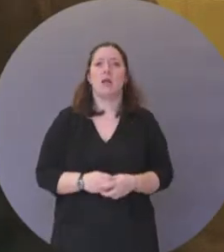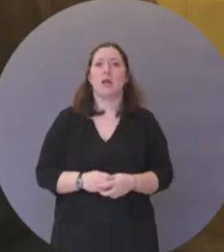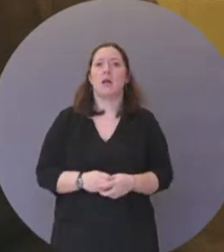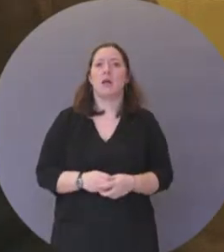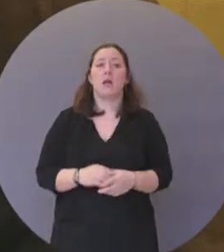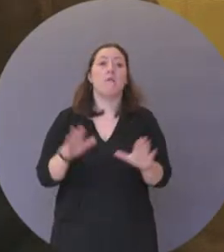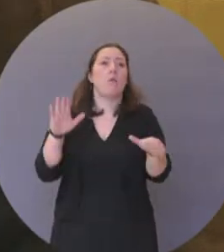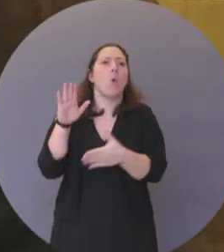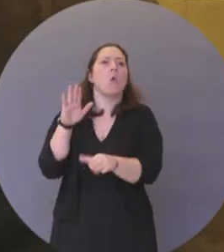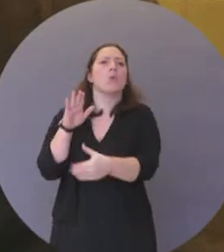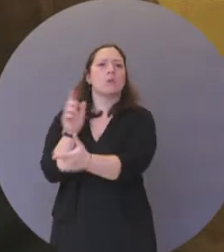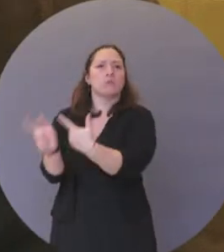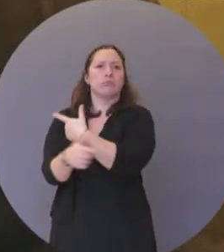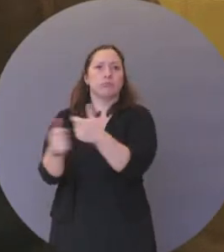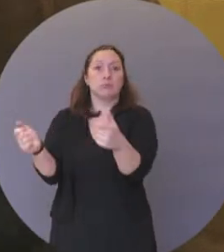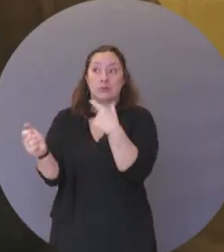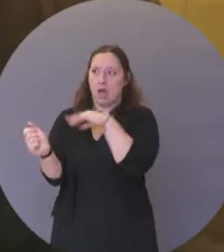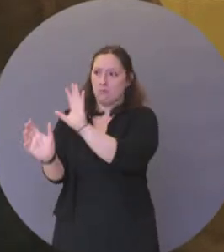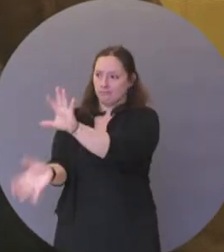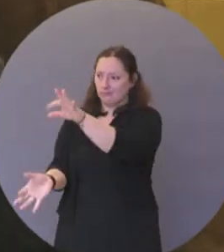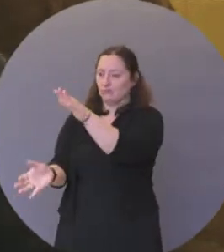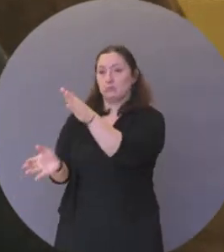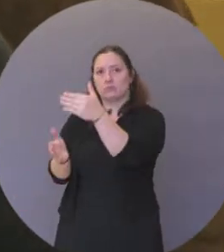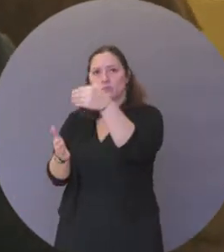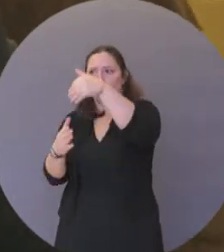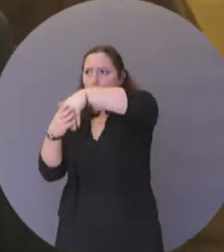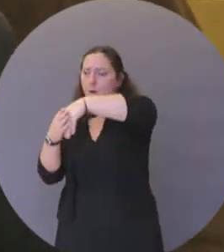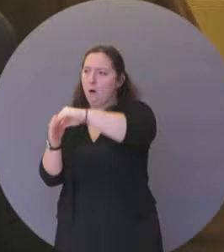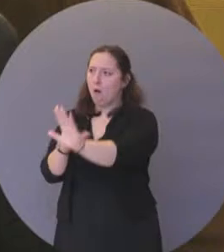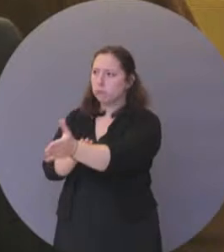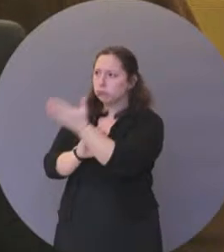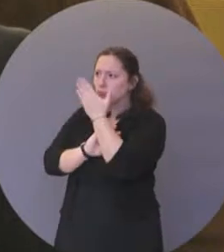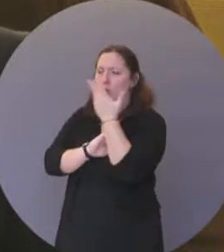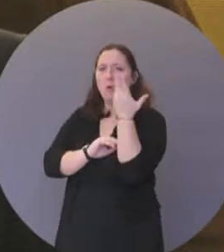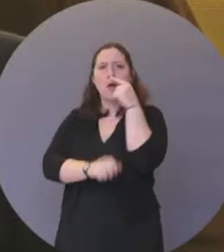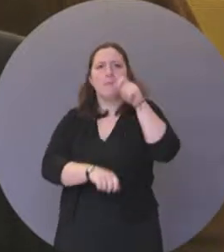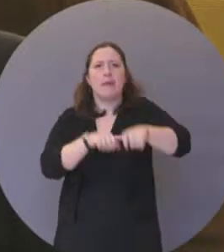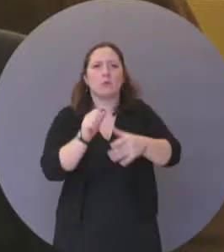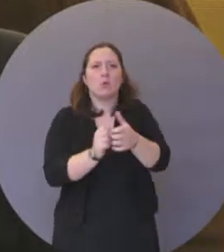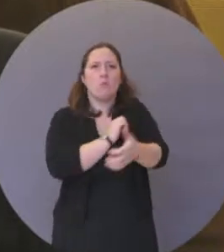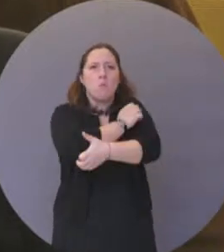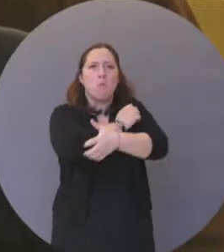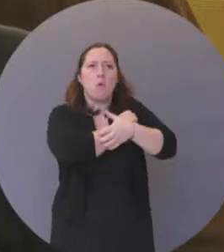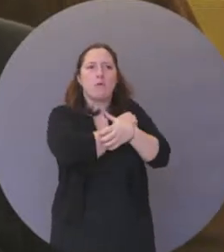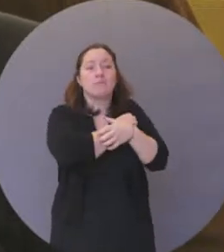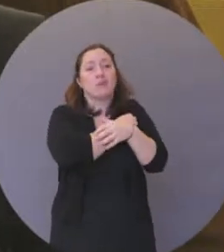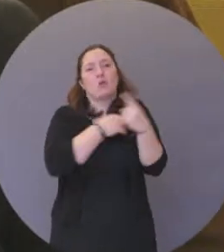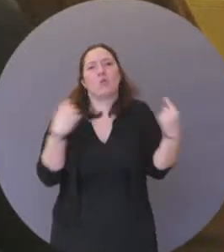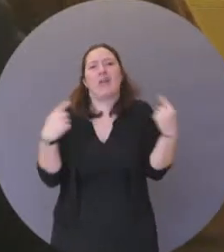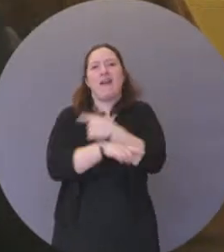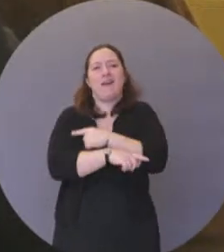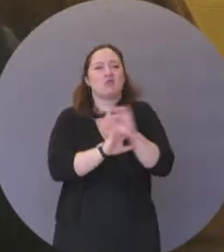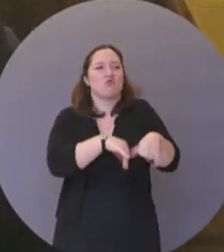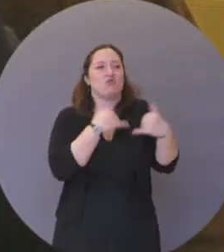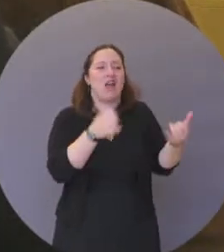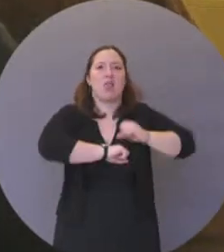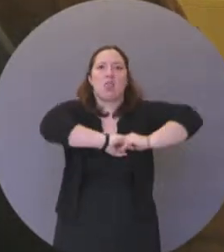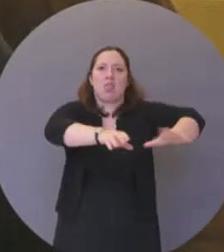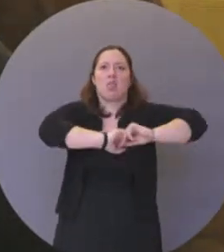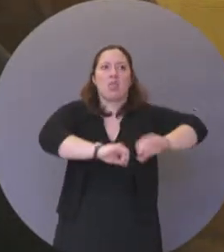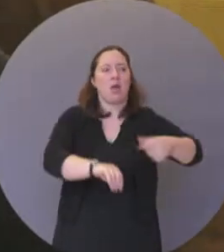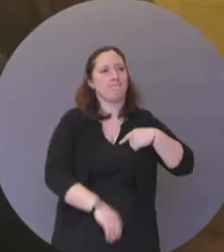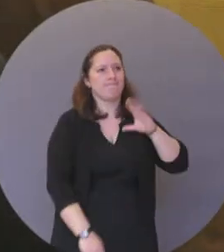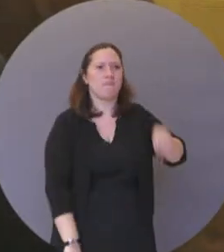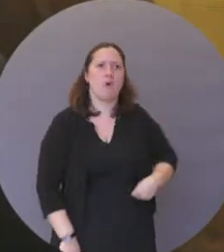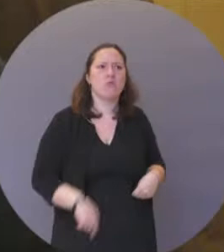la fraude sur la sécurité qui démontrait que c'était pas forcément les les plus pauvres contrairement à ce qui était dit dans bien des médias qui faisaient que